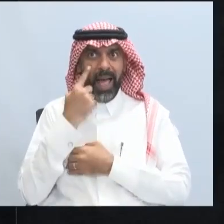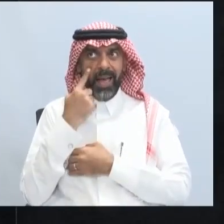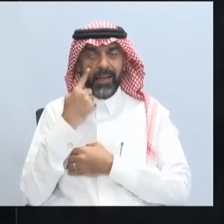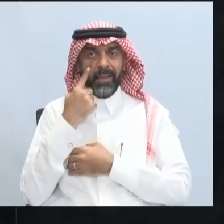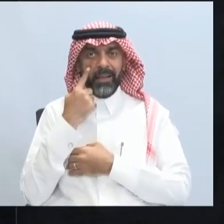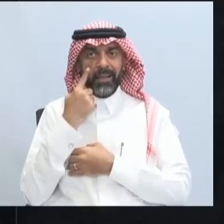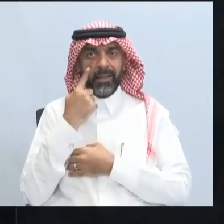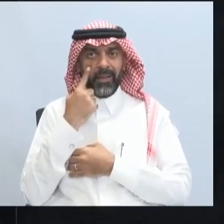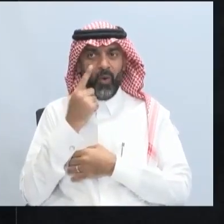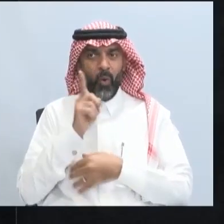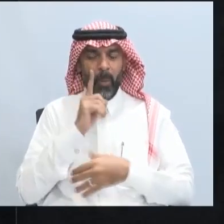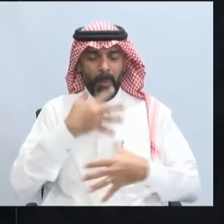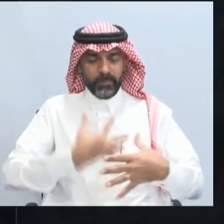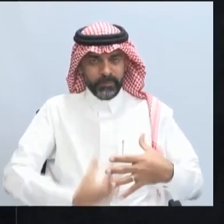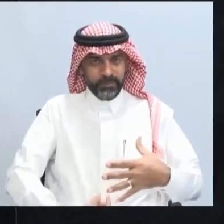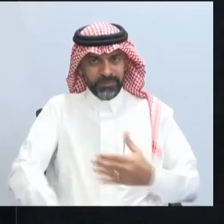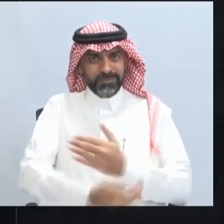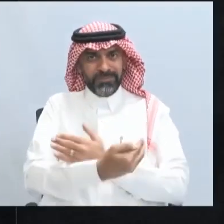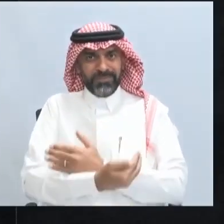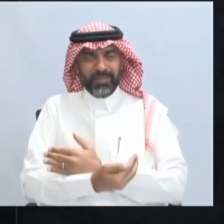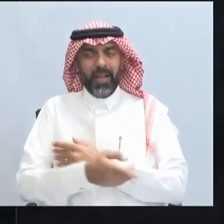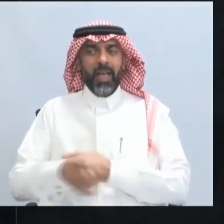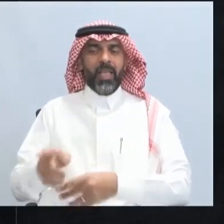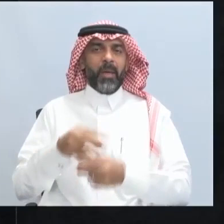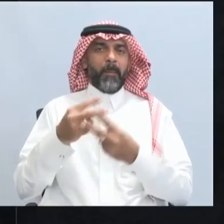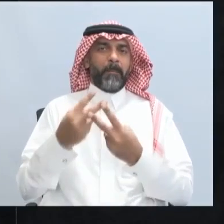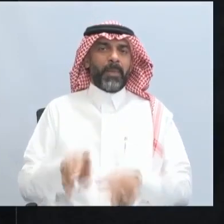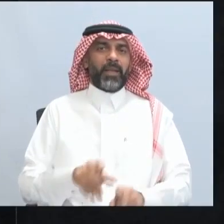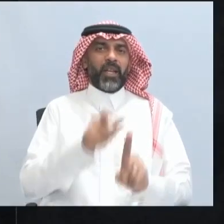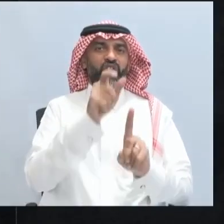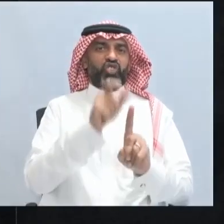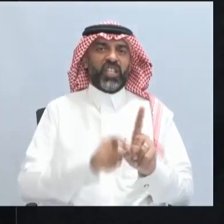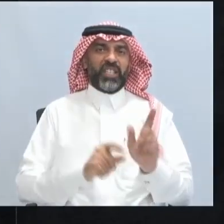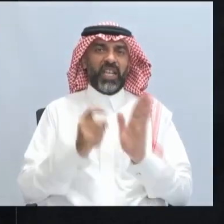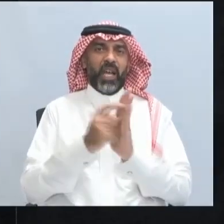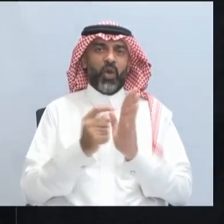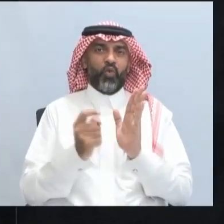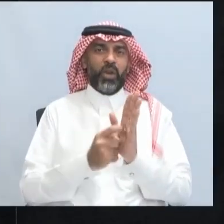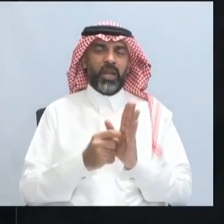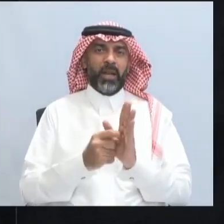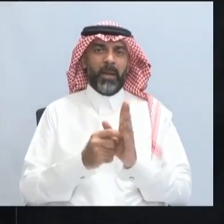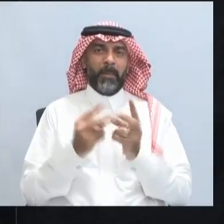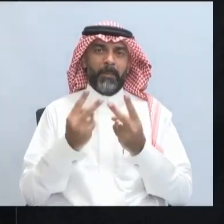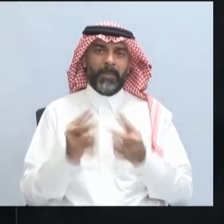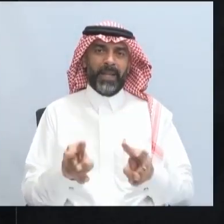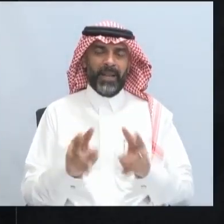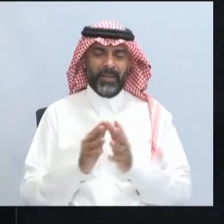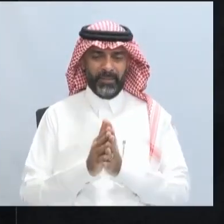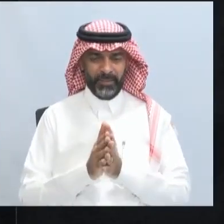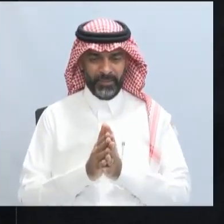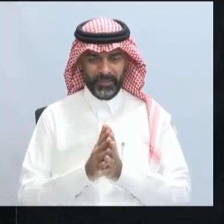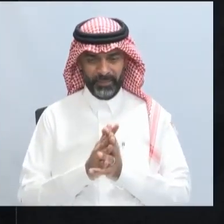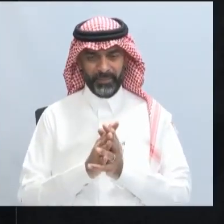عن بطن امه فاننا نقول بخروجه حيا ومعرفه العلامات التي تدل على